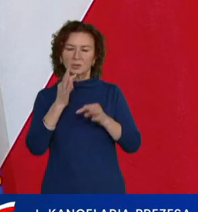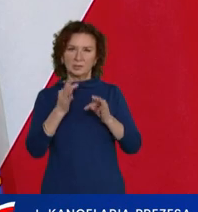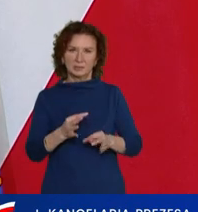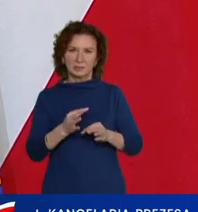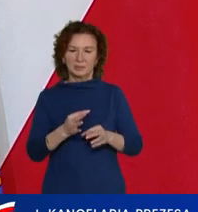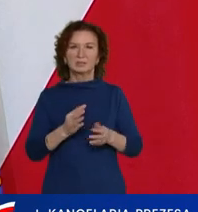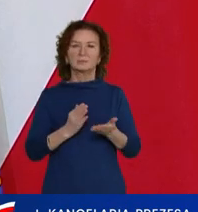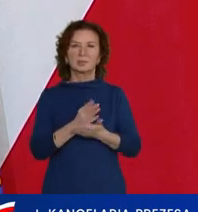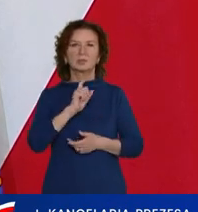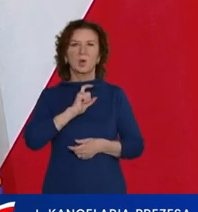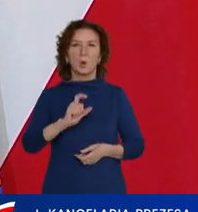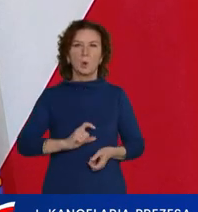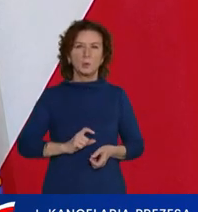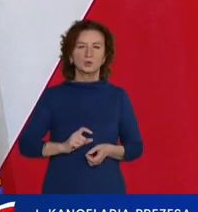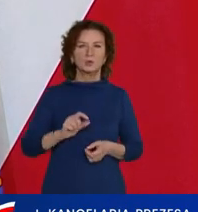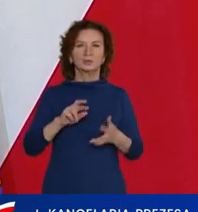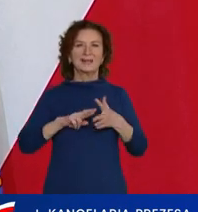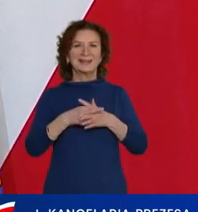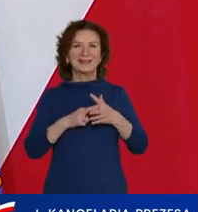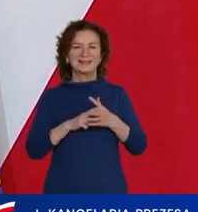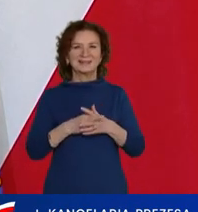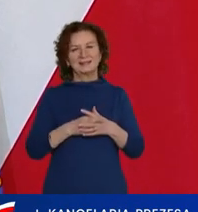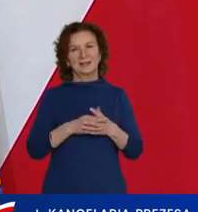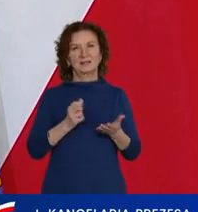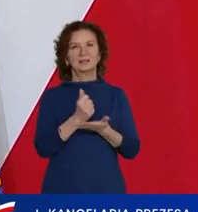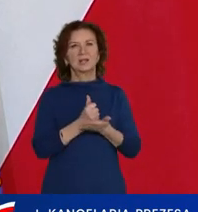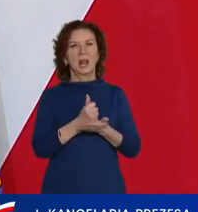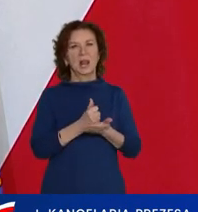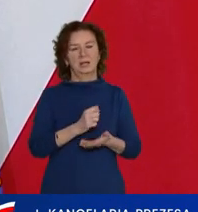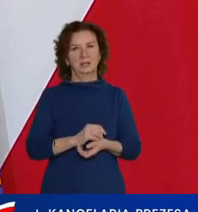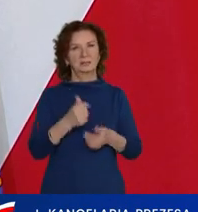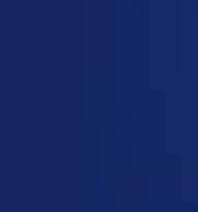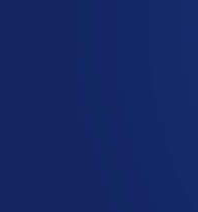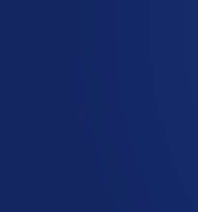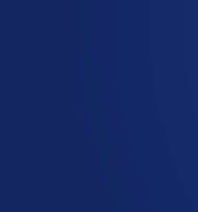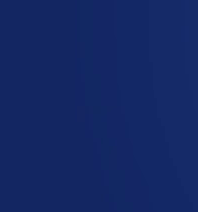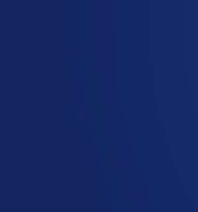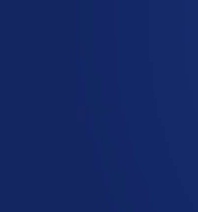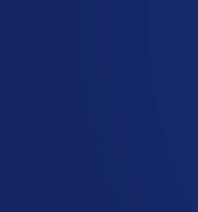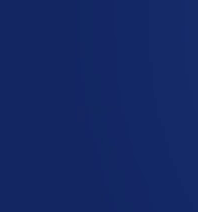Rejestracji Produktów Leczniczych. Ja nie jestem upoważniony do ujawniania tych informacji.